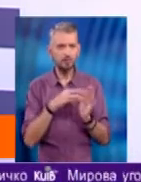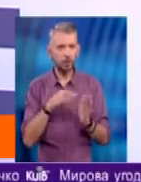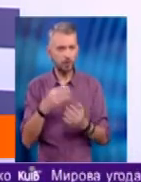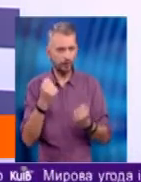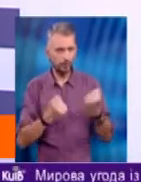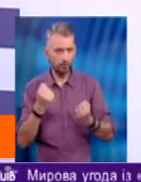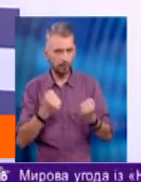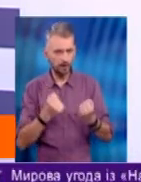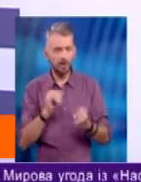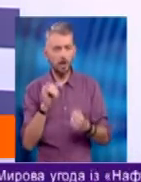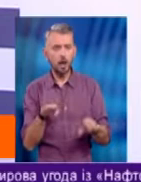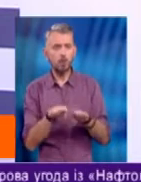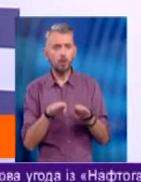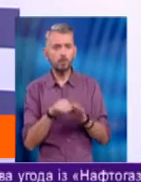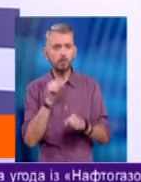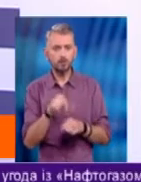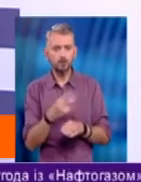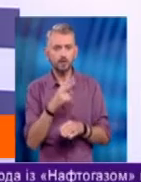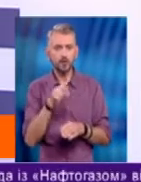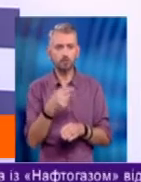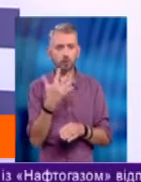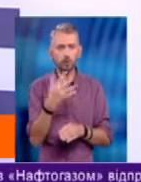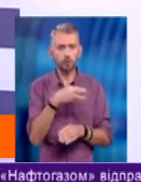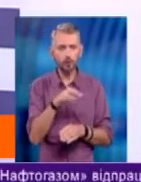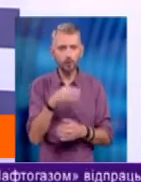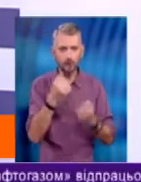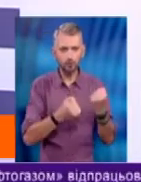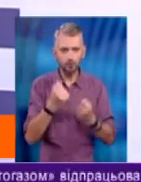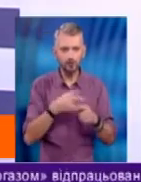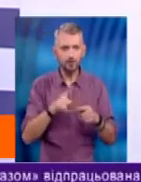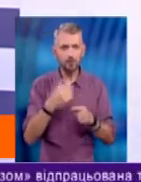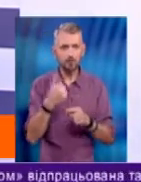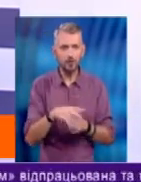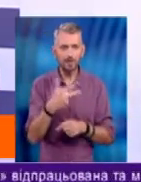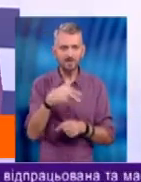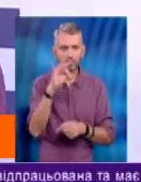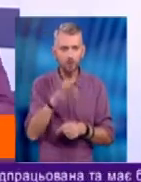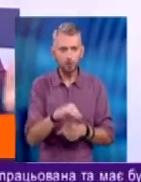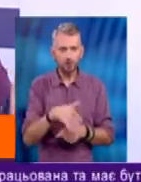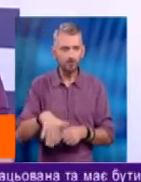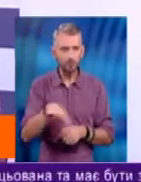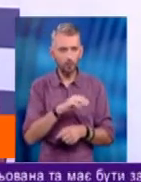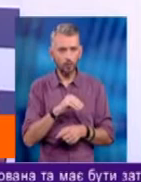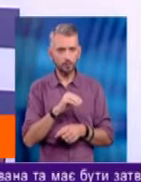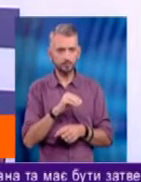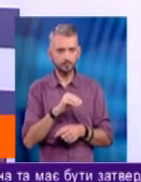автомобілів. І порівнюючи з цим, це 2,5 мільйони автомобілів, це вже третя частина всього, ну, скажімо